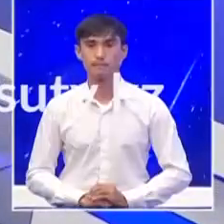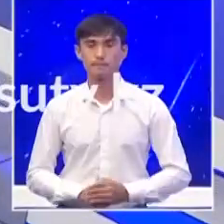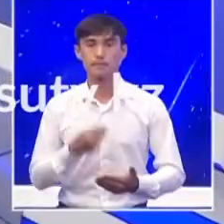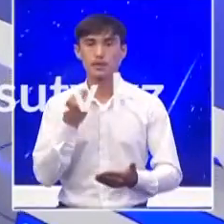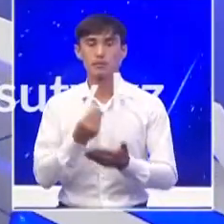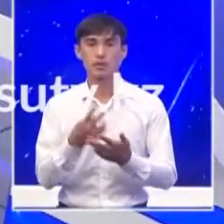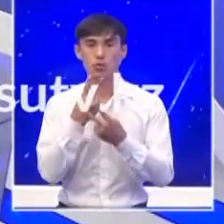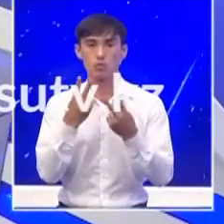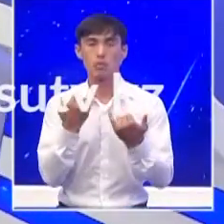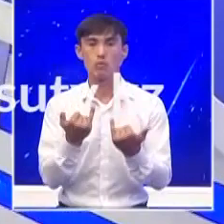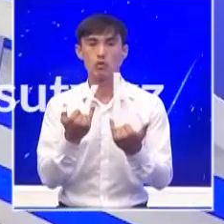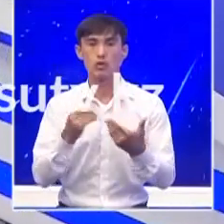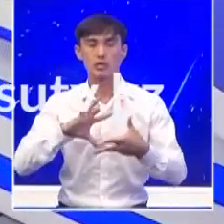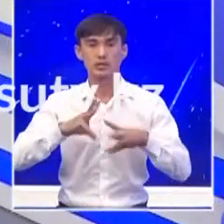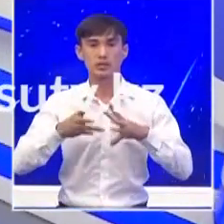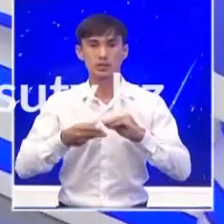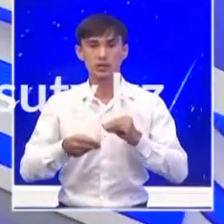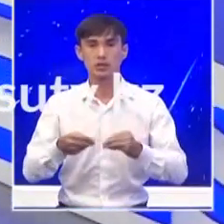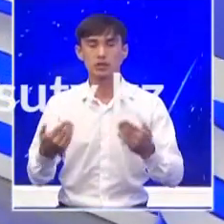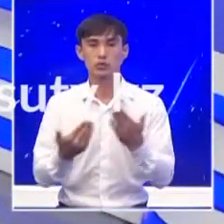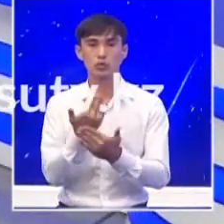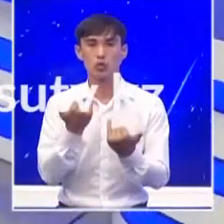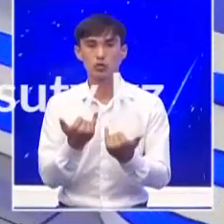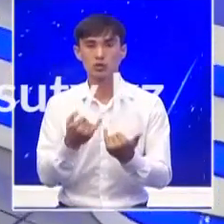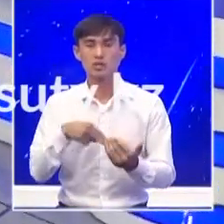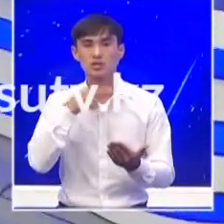Қымбатты көрермен, бүгінге тілшілеріміз дайындаған ақпараттар легі осы.